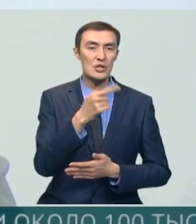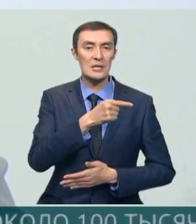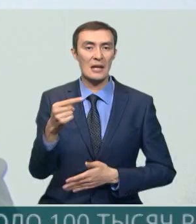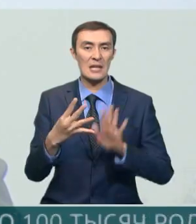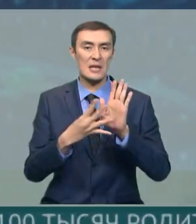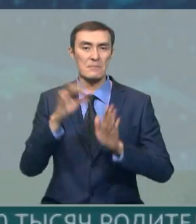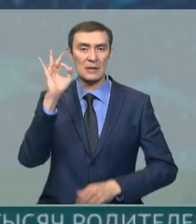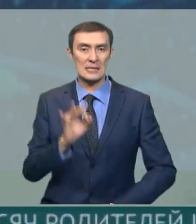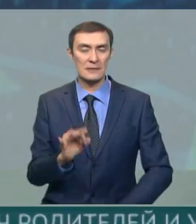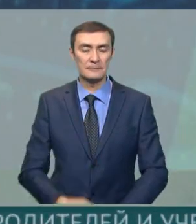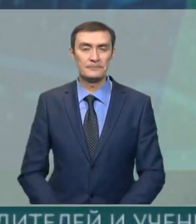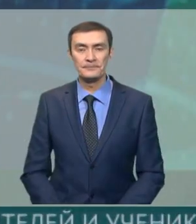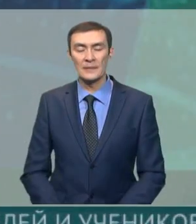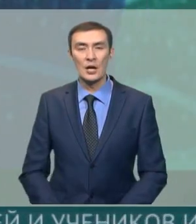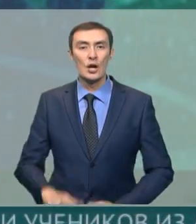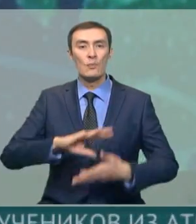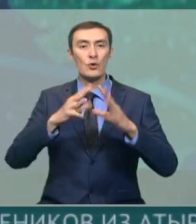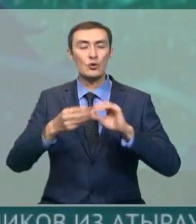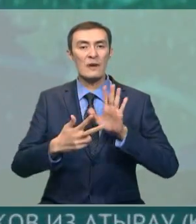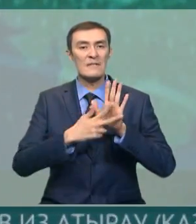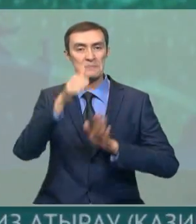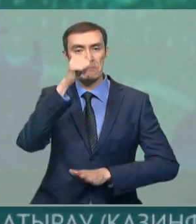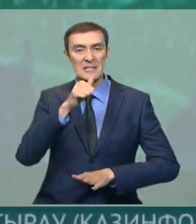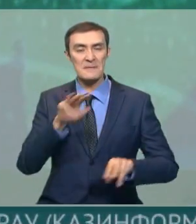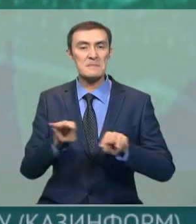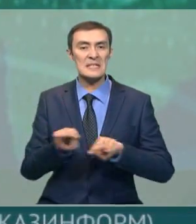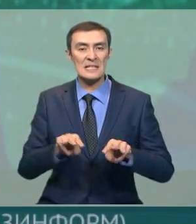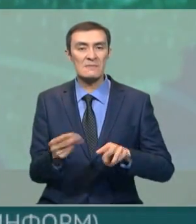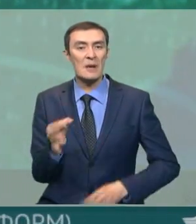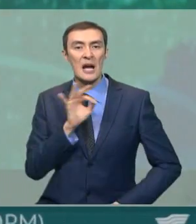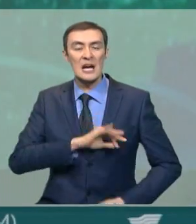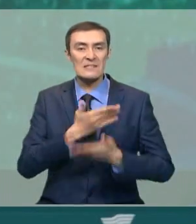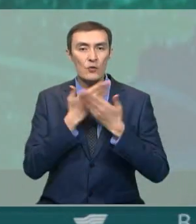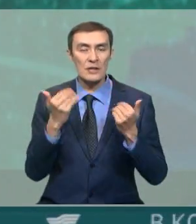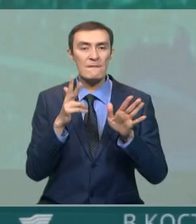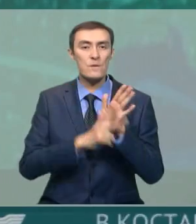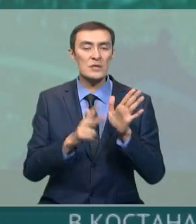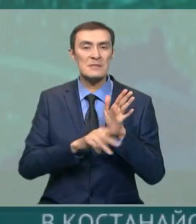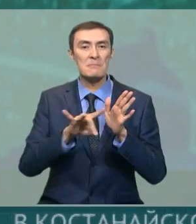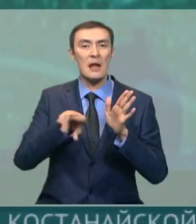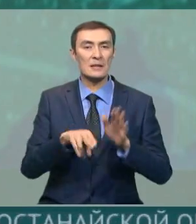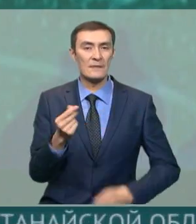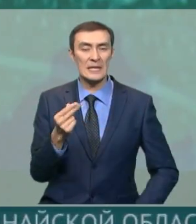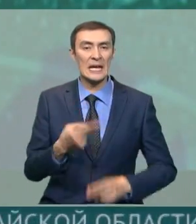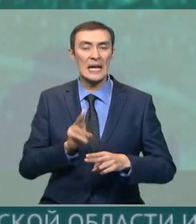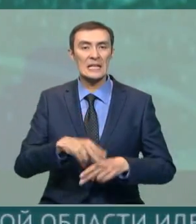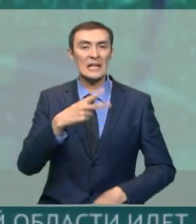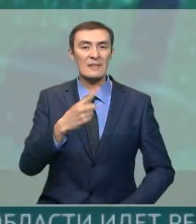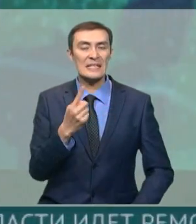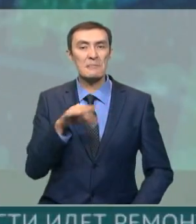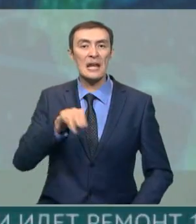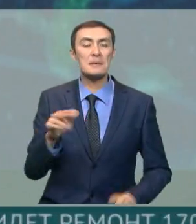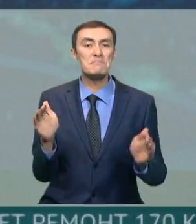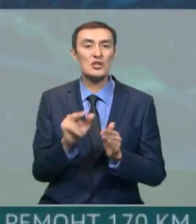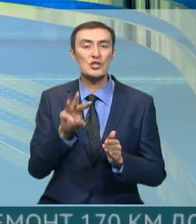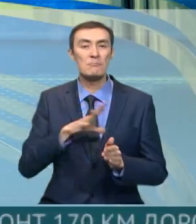4-9%. По итогам 8 месяцев министерствами не освоено 80 миллиардов тенге. Это на 21 миллиард